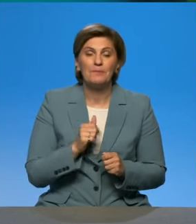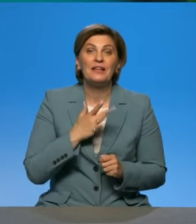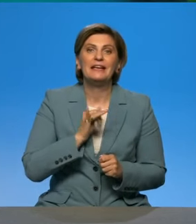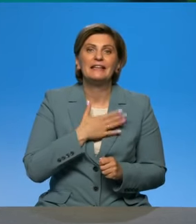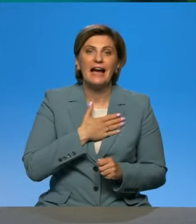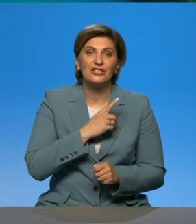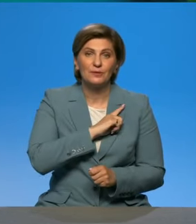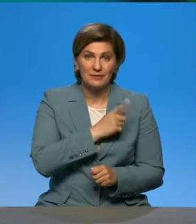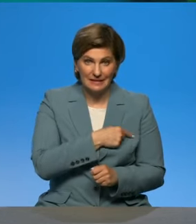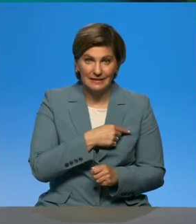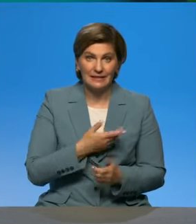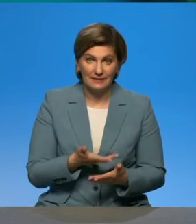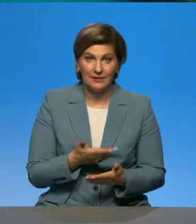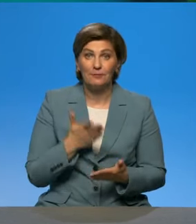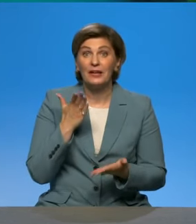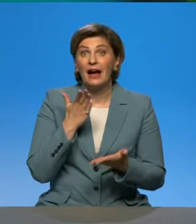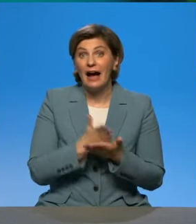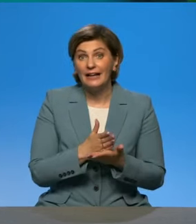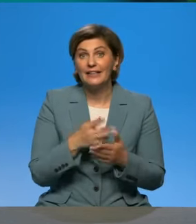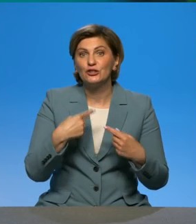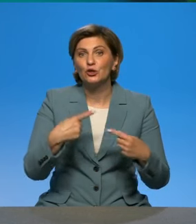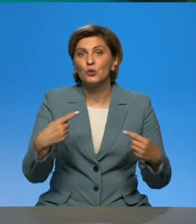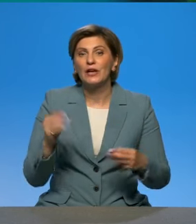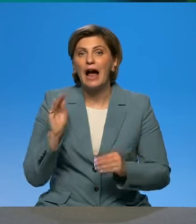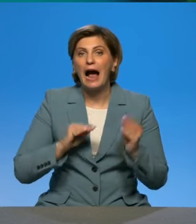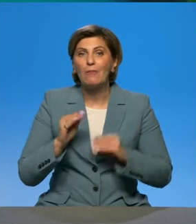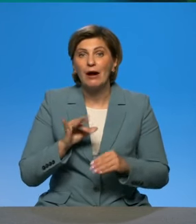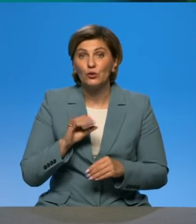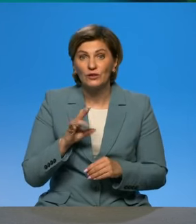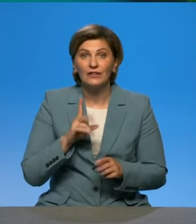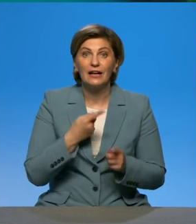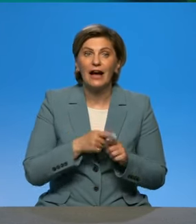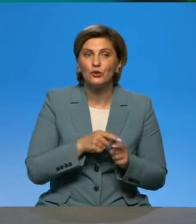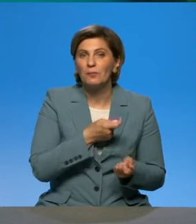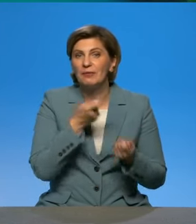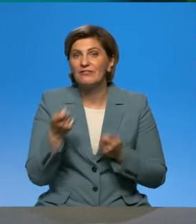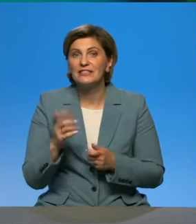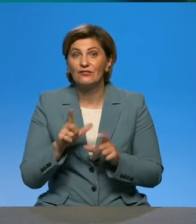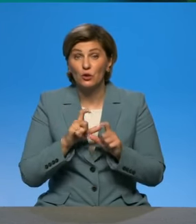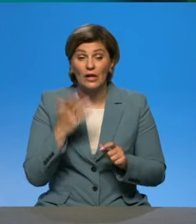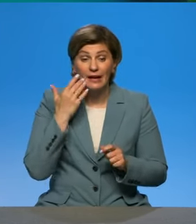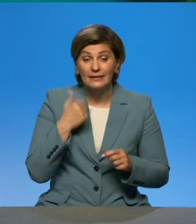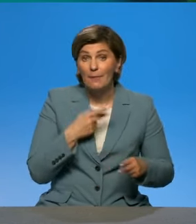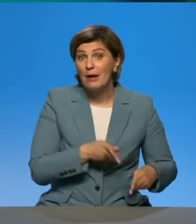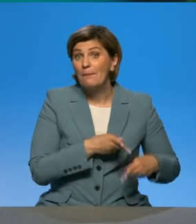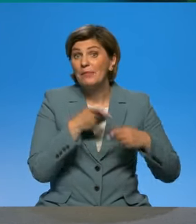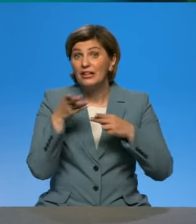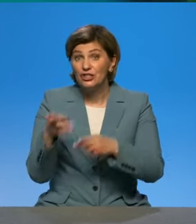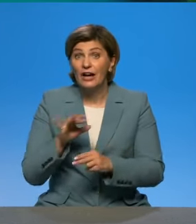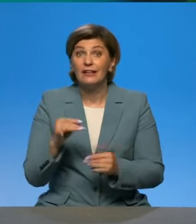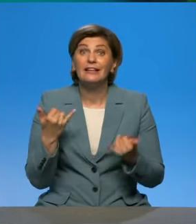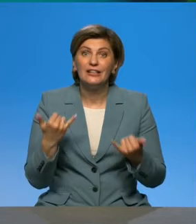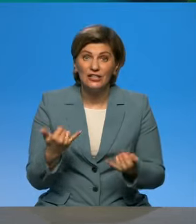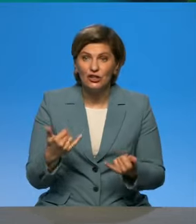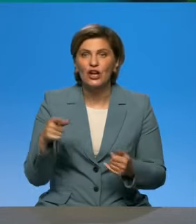моим усилиям, а также есть ряд оборудований, которое было привезено в школу. То есть фактически мы когда приезжали, и сейчас они встречали нас с